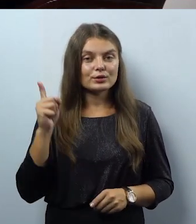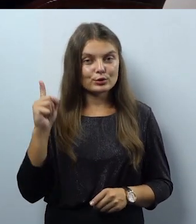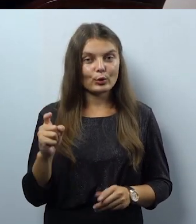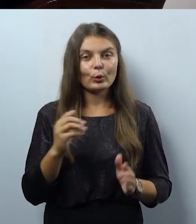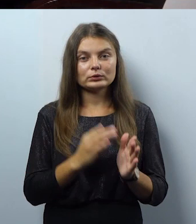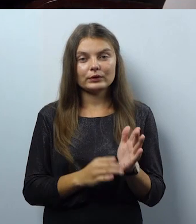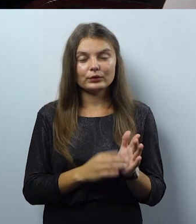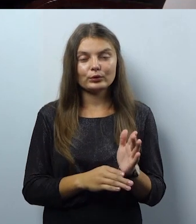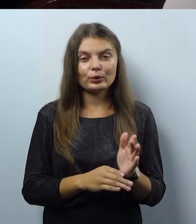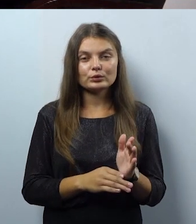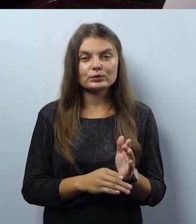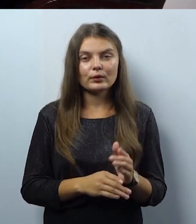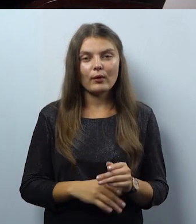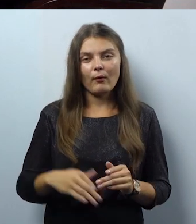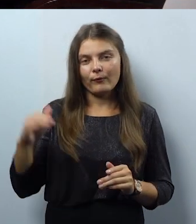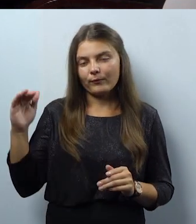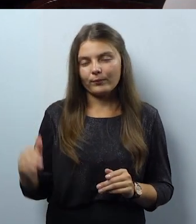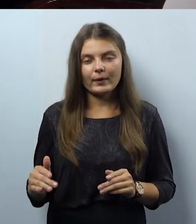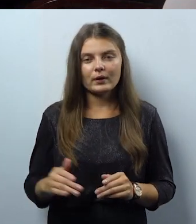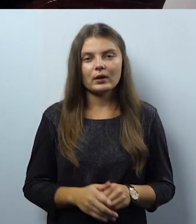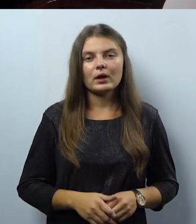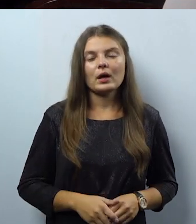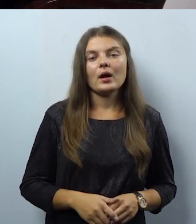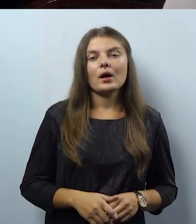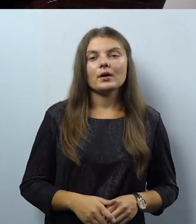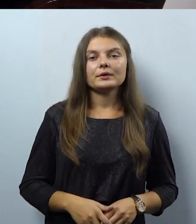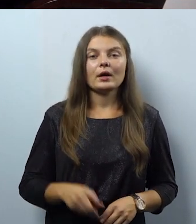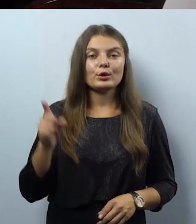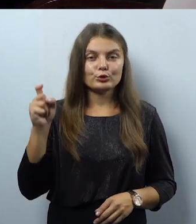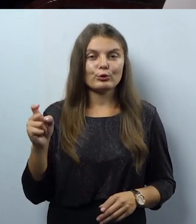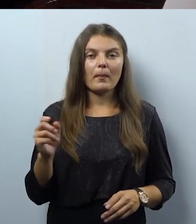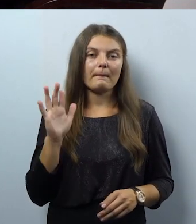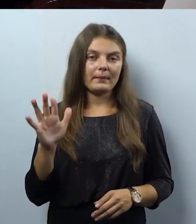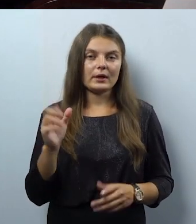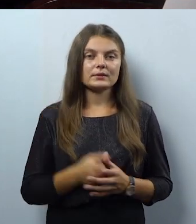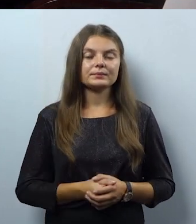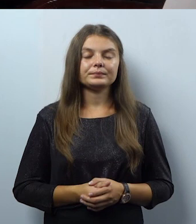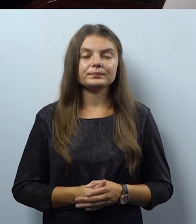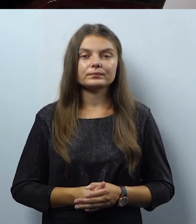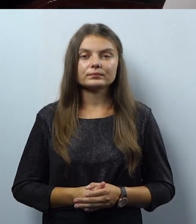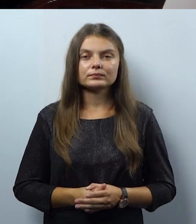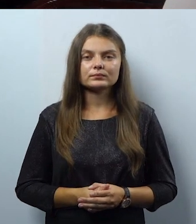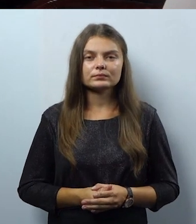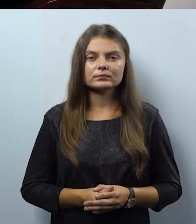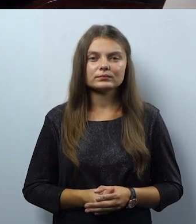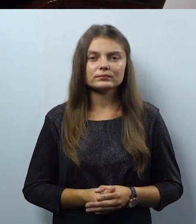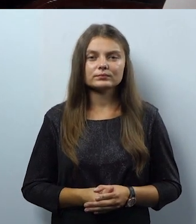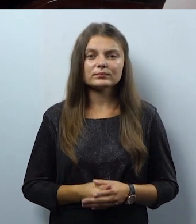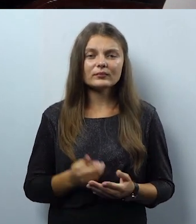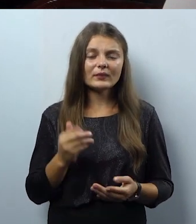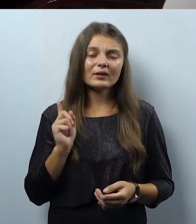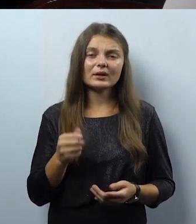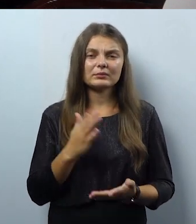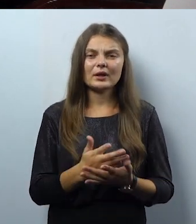на протязі року за такі гроші зробити було, ну… Ну, ви самі, на що, навіть от, самі уявіть, 190 тисяч і